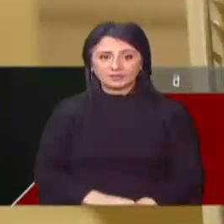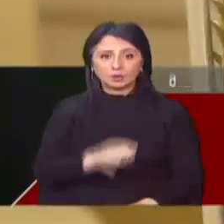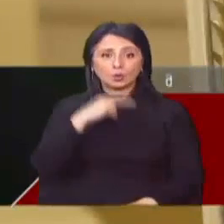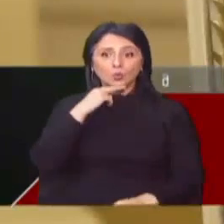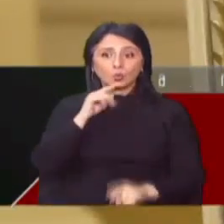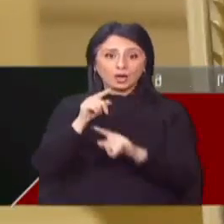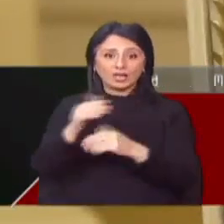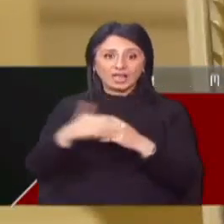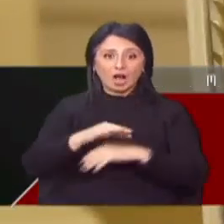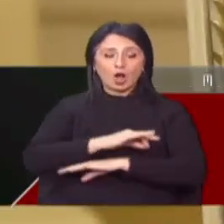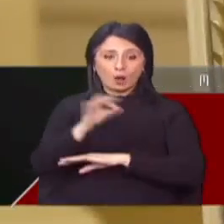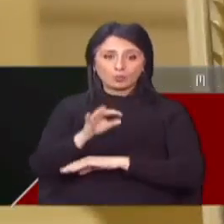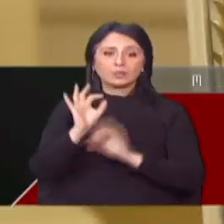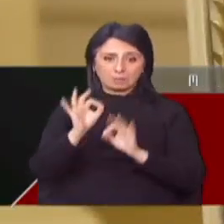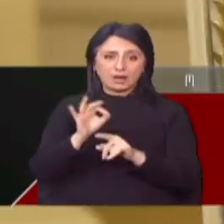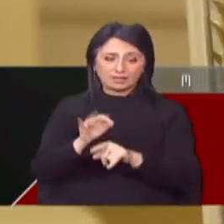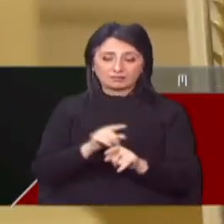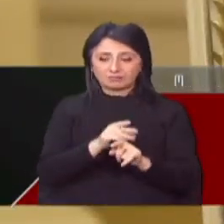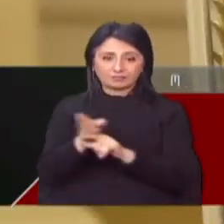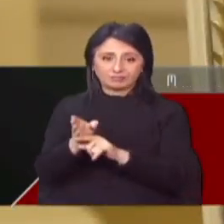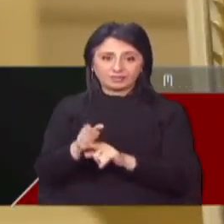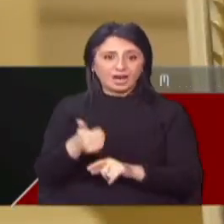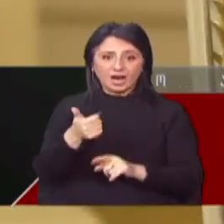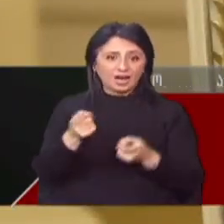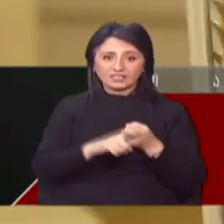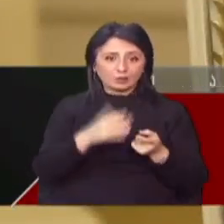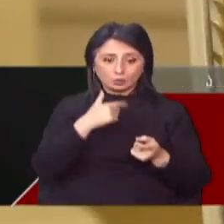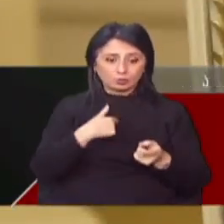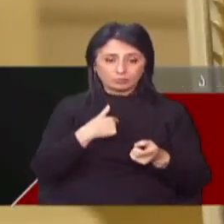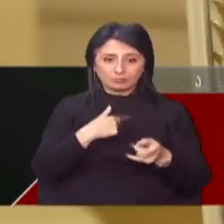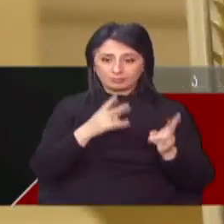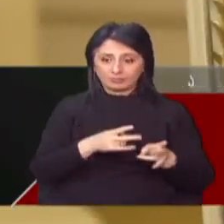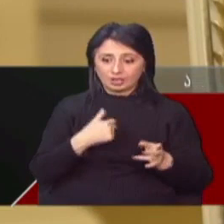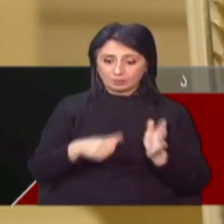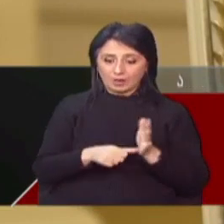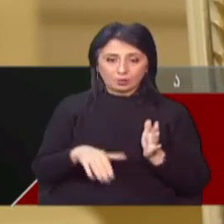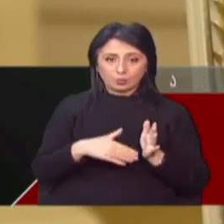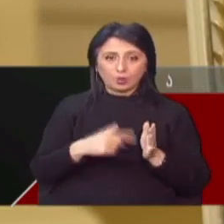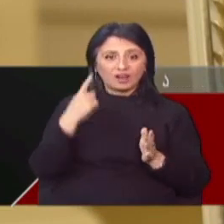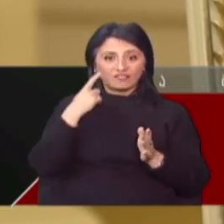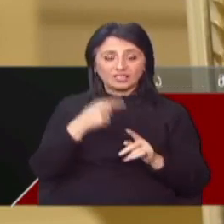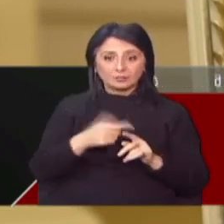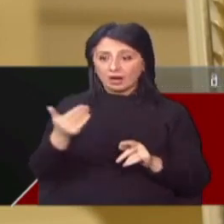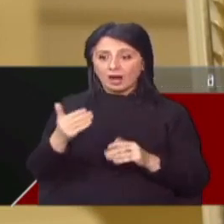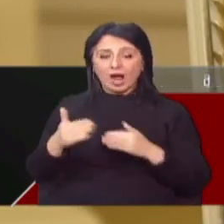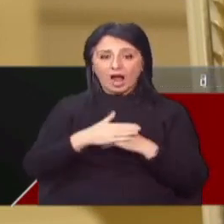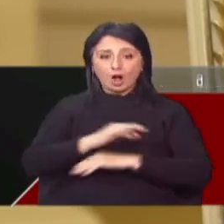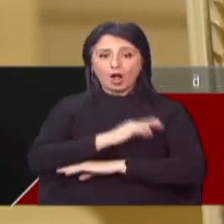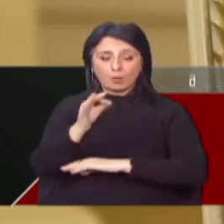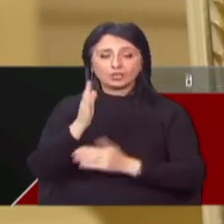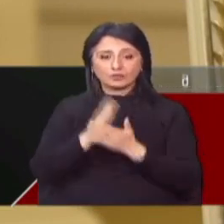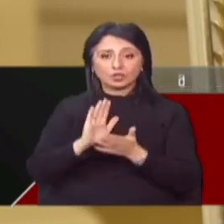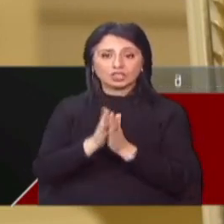ფოკუსი ახლო აღმოსავლეთზე, დიახ, მართალი ხართ. ამას არ აქვს კარგი გავლენა უკრაინაზე. ეს ჩვენ არ გვეხმარება, მაგრამ გვესმის, რომ ახლო აღმოსავლეთში